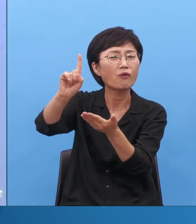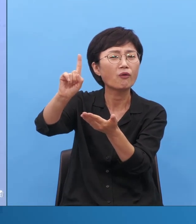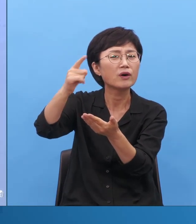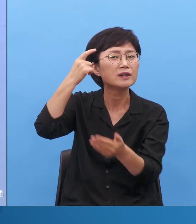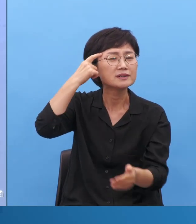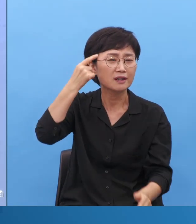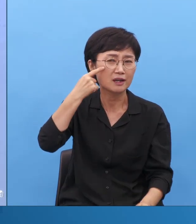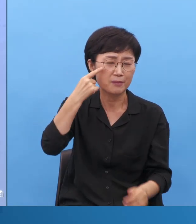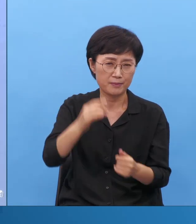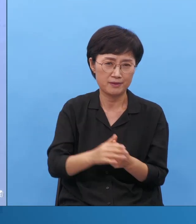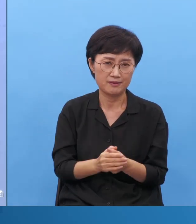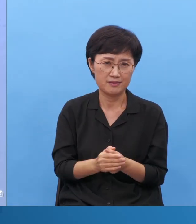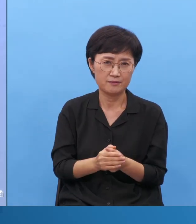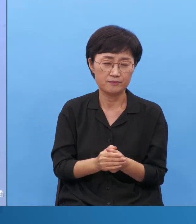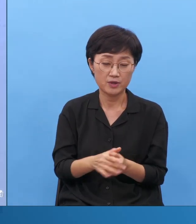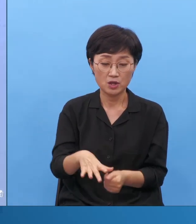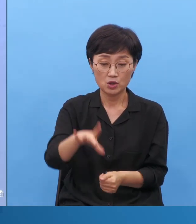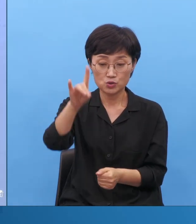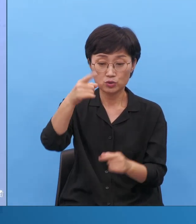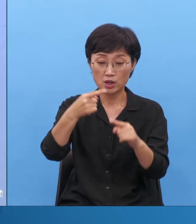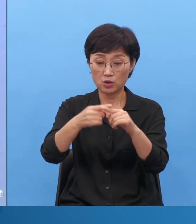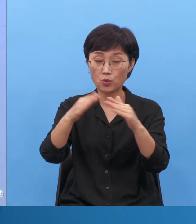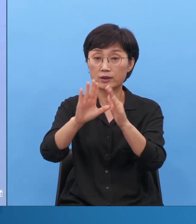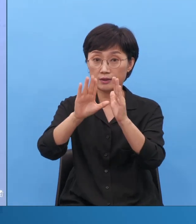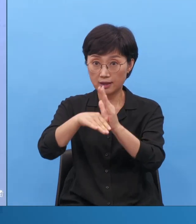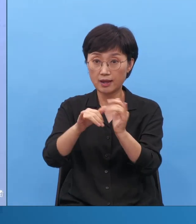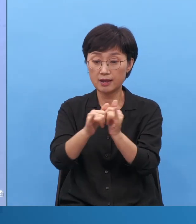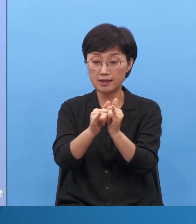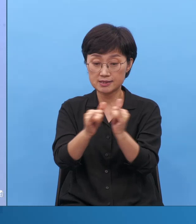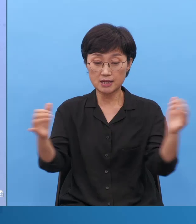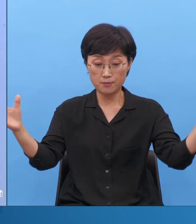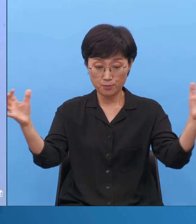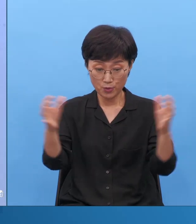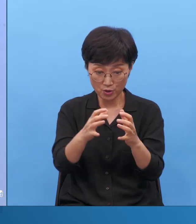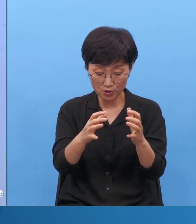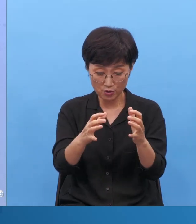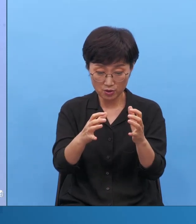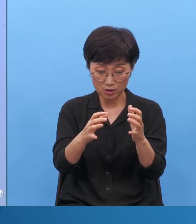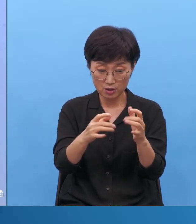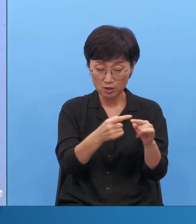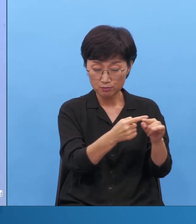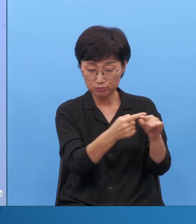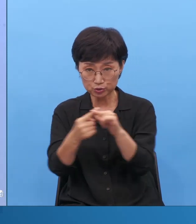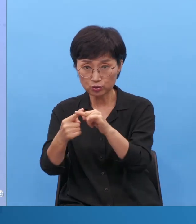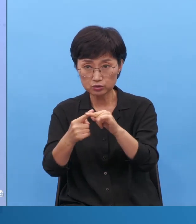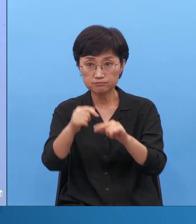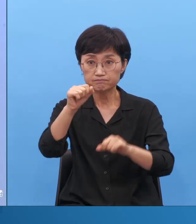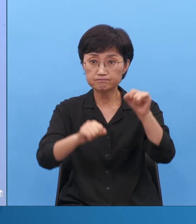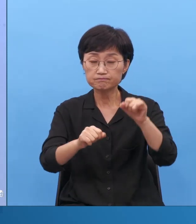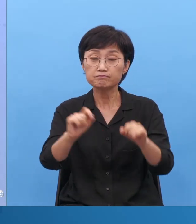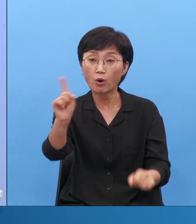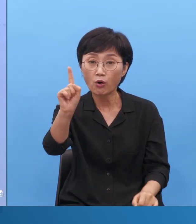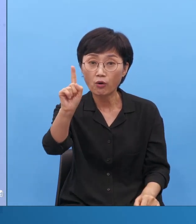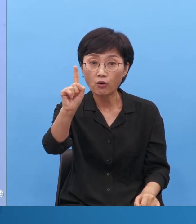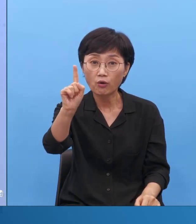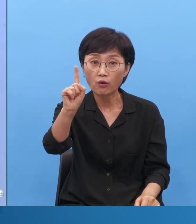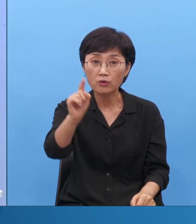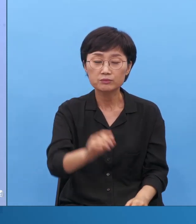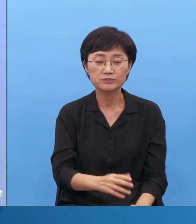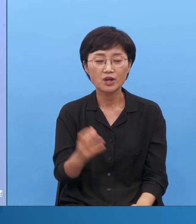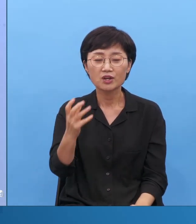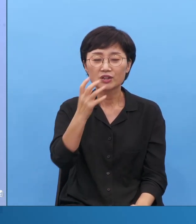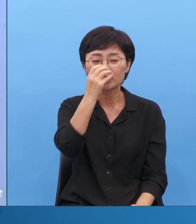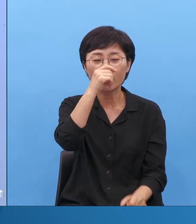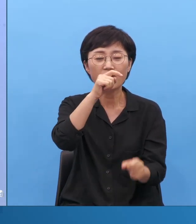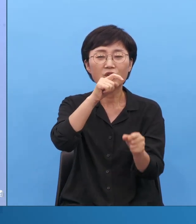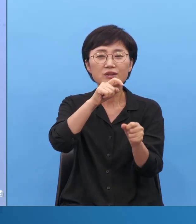무조건 모이면은 하는 게 있습니다. Whenever they gather, 합니까? there's something that they do. 모일 때마다 하는 게 있어요. Every single time they gather, there's something that they do. 성찬식입니다. They